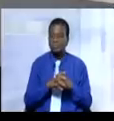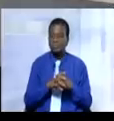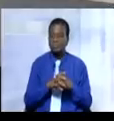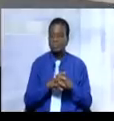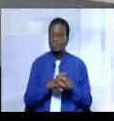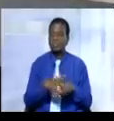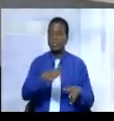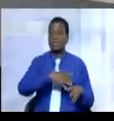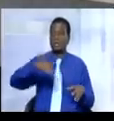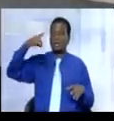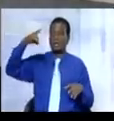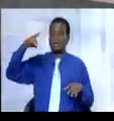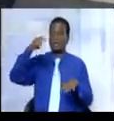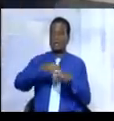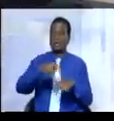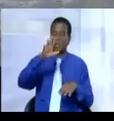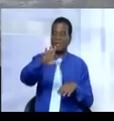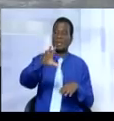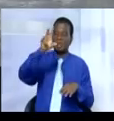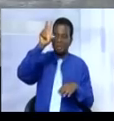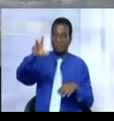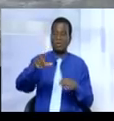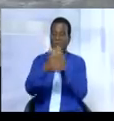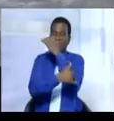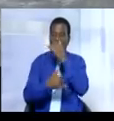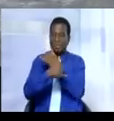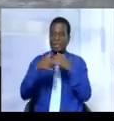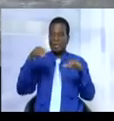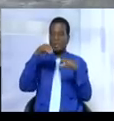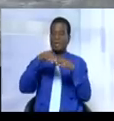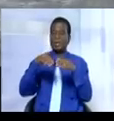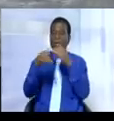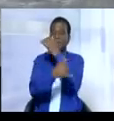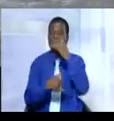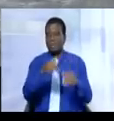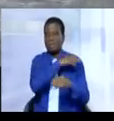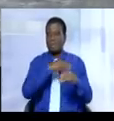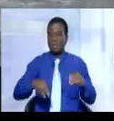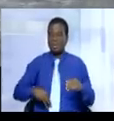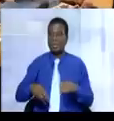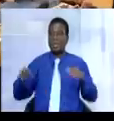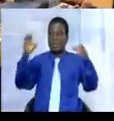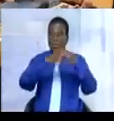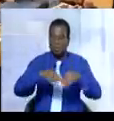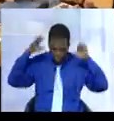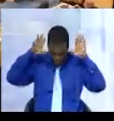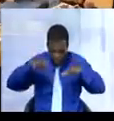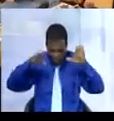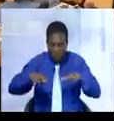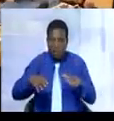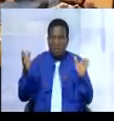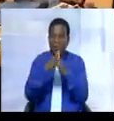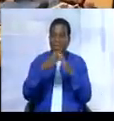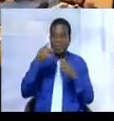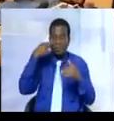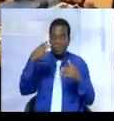Les délégations des 53 pays de l'Union parlementaire des États membres de la coopération islamique en conclave pour examiner